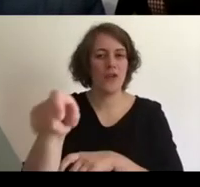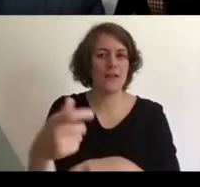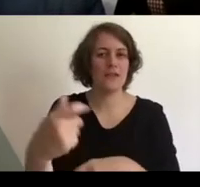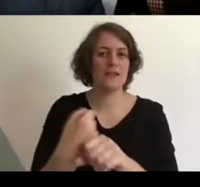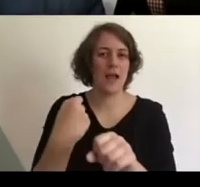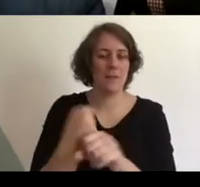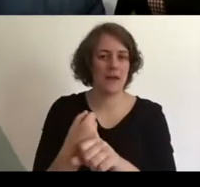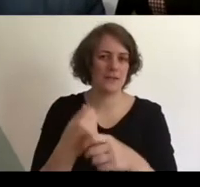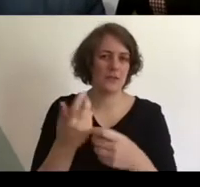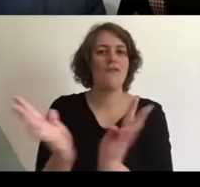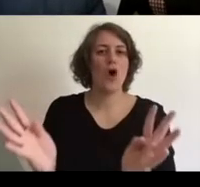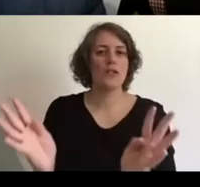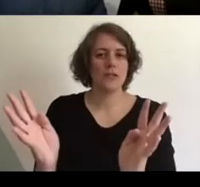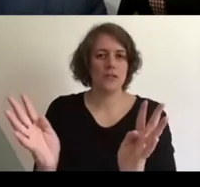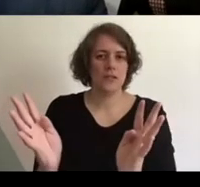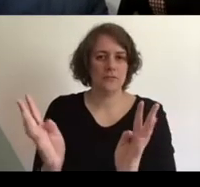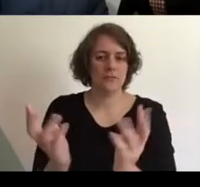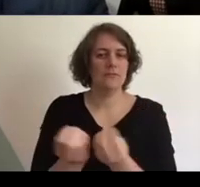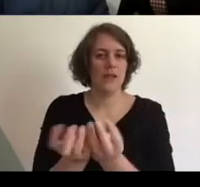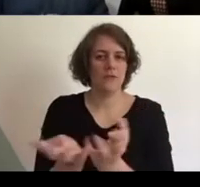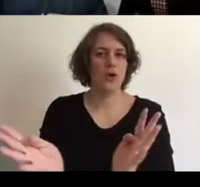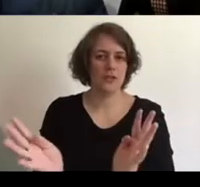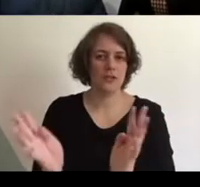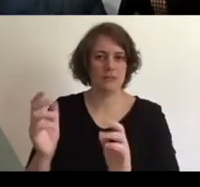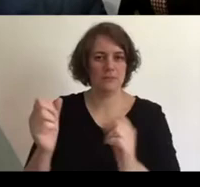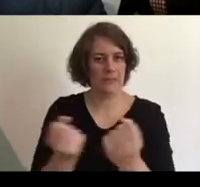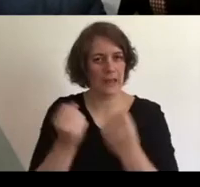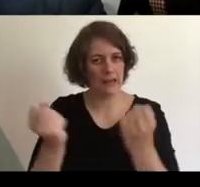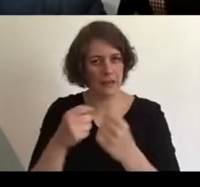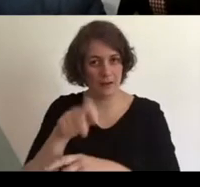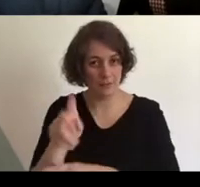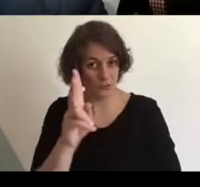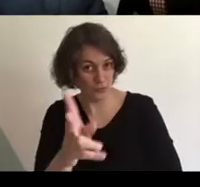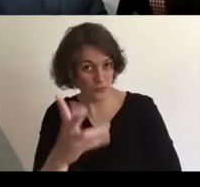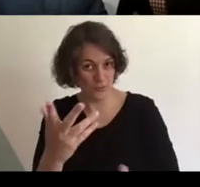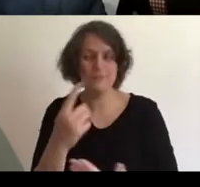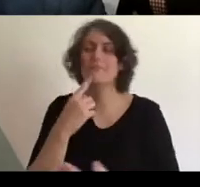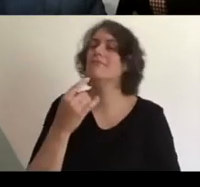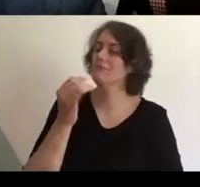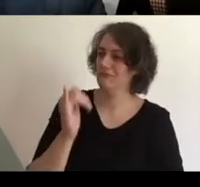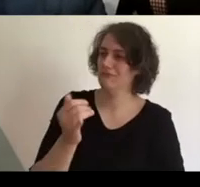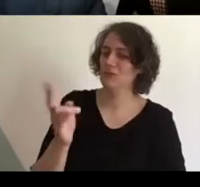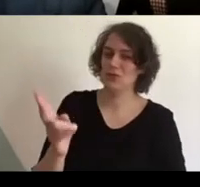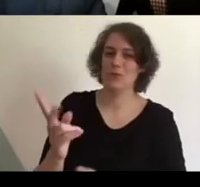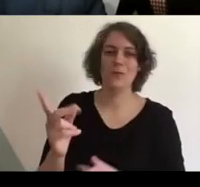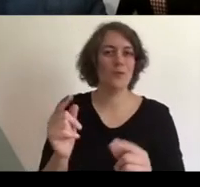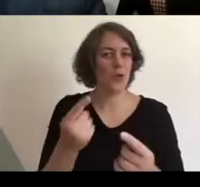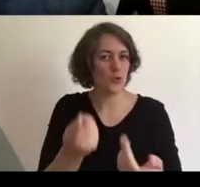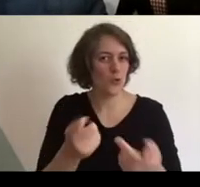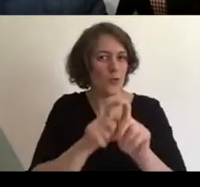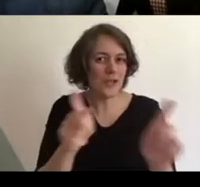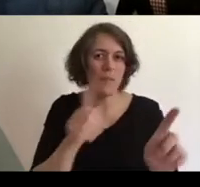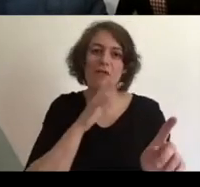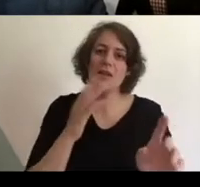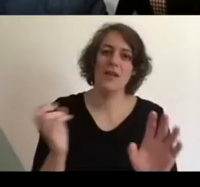Prozessberaterin und Diversity-Trainerin. Genau, und du hast sicher sehr viel Spannendes zu diesem Thema beizutragen. Da freue ich mich schon drauf.